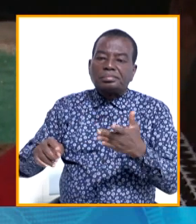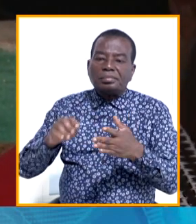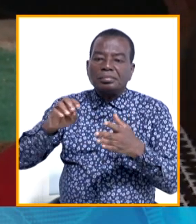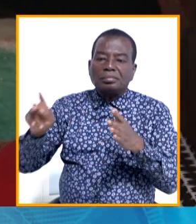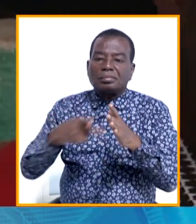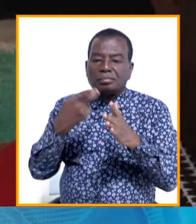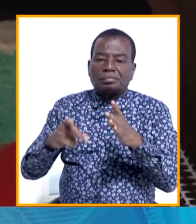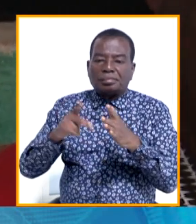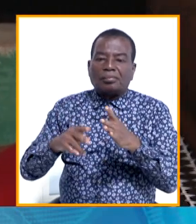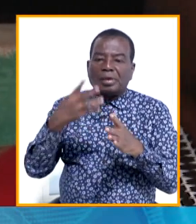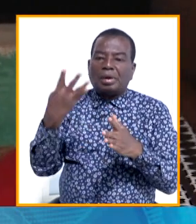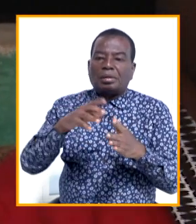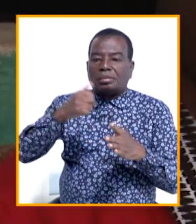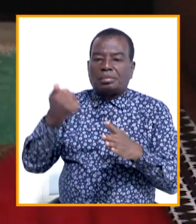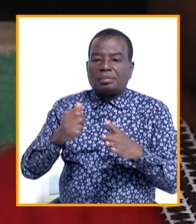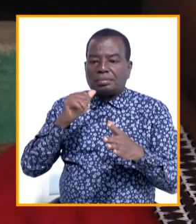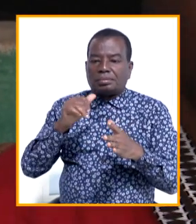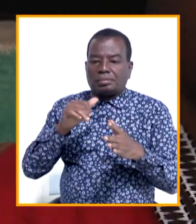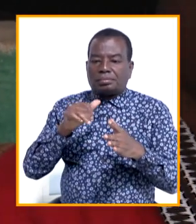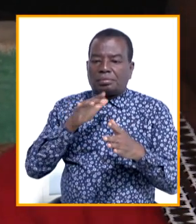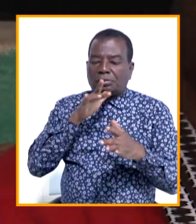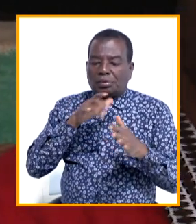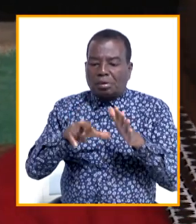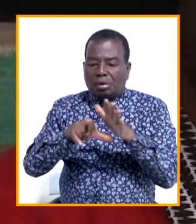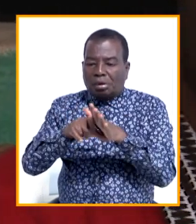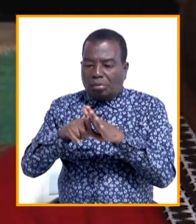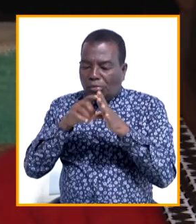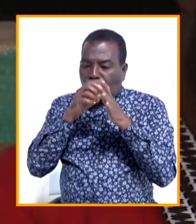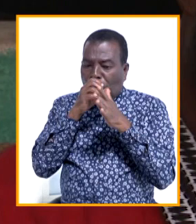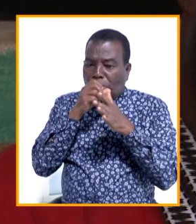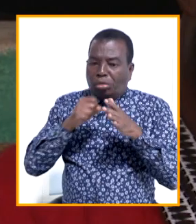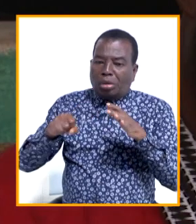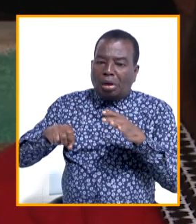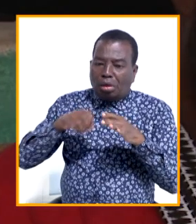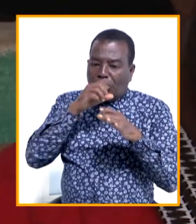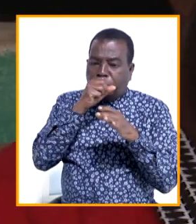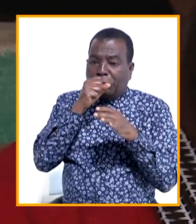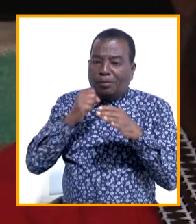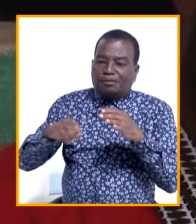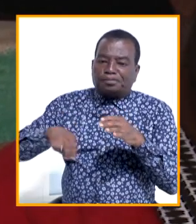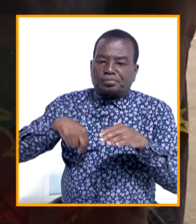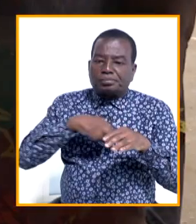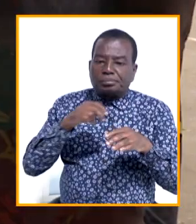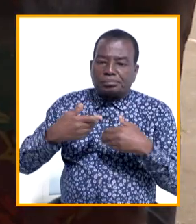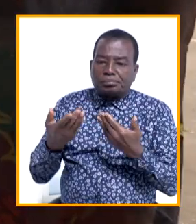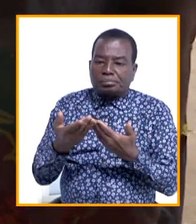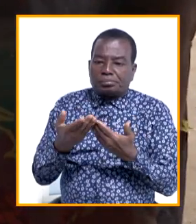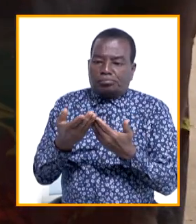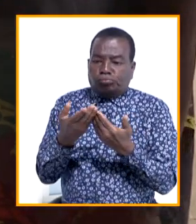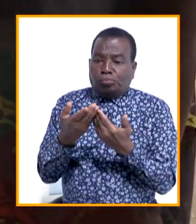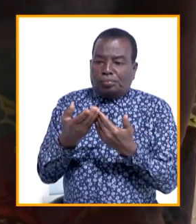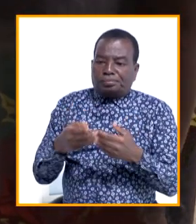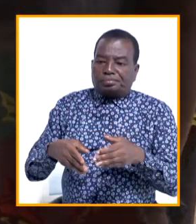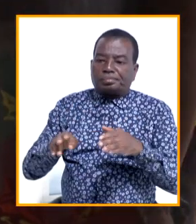primaire qu aut à la maternelle aujourd'hui également nous avons eu qure élèves au primaire nous